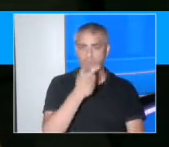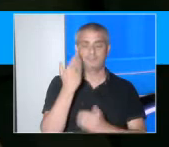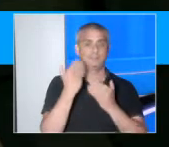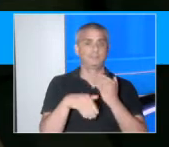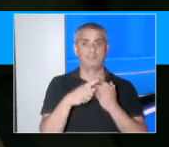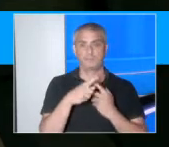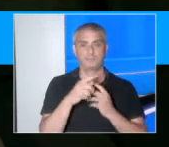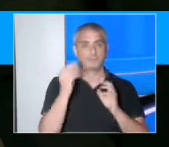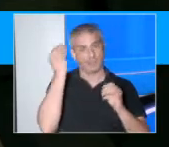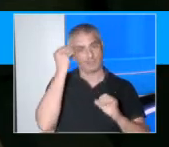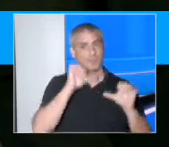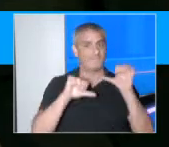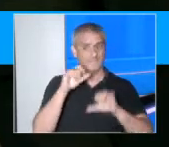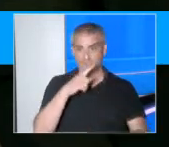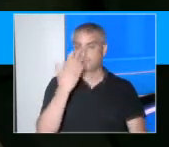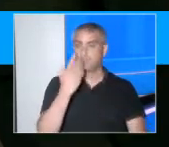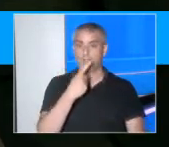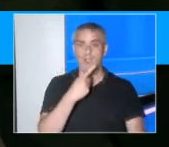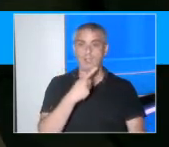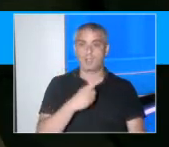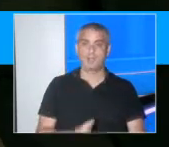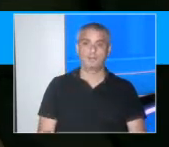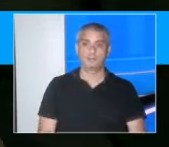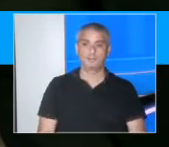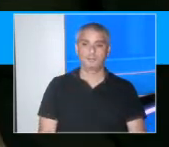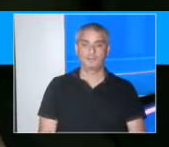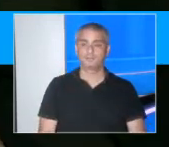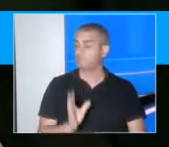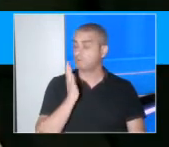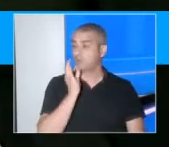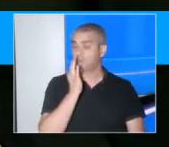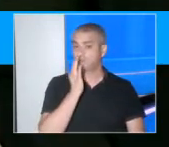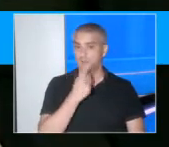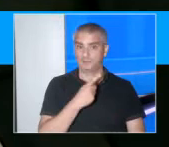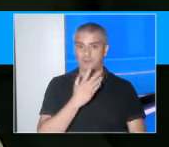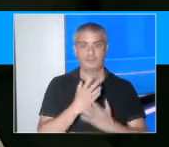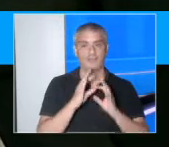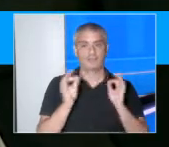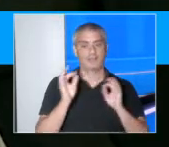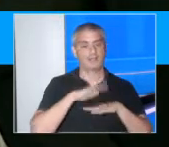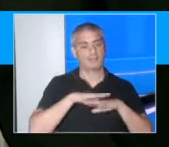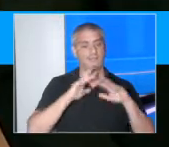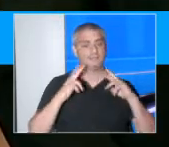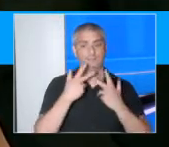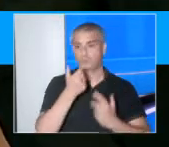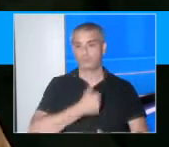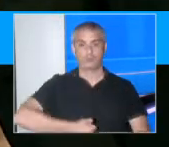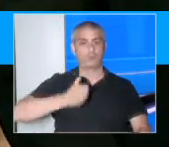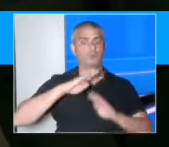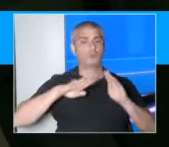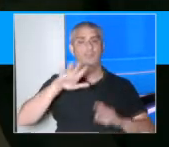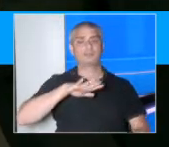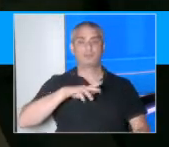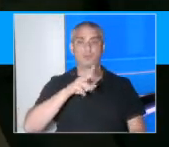סיים פיזיקה, הוא היה בגיל צעיר, התחיל את הקריירה הציבורית כראש המועצה